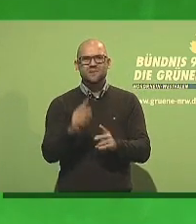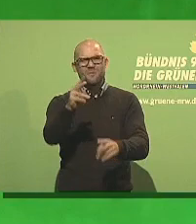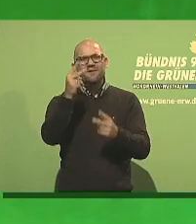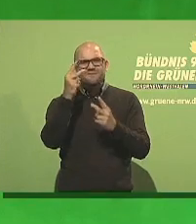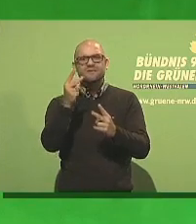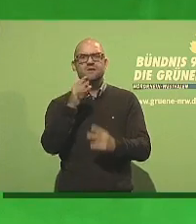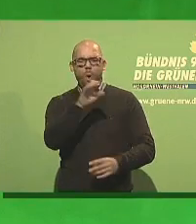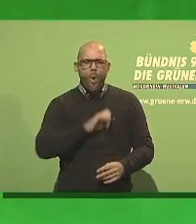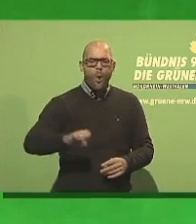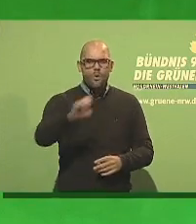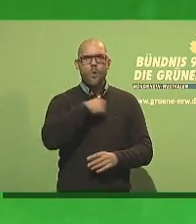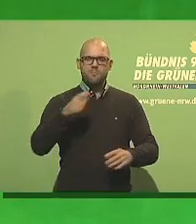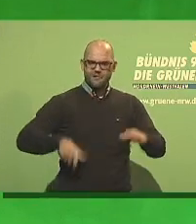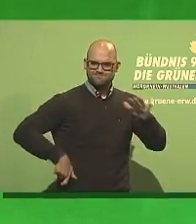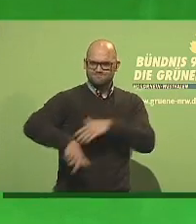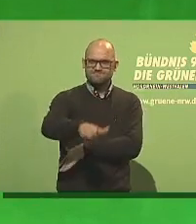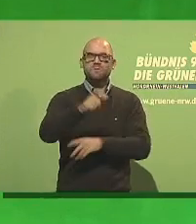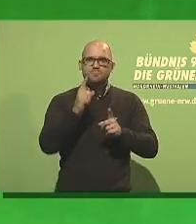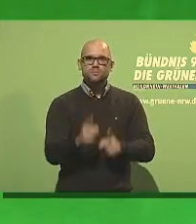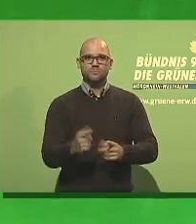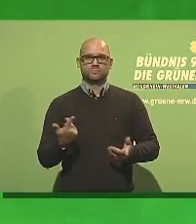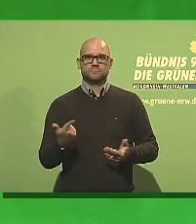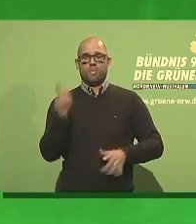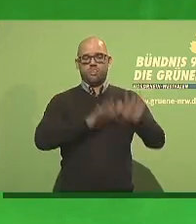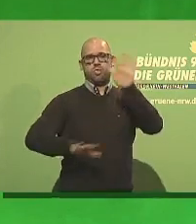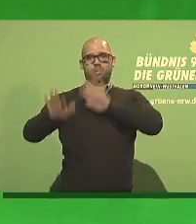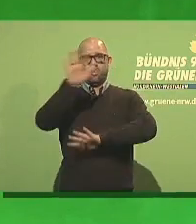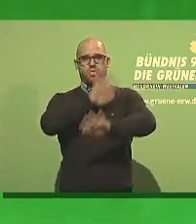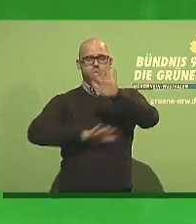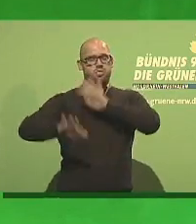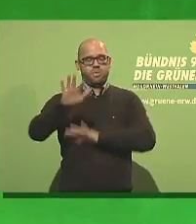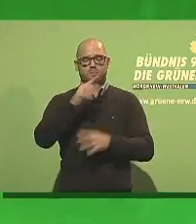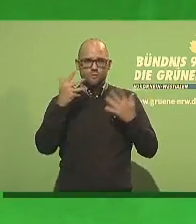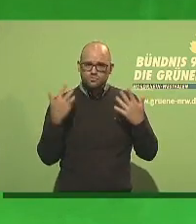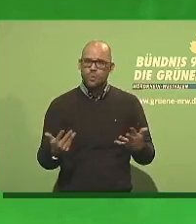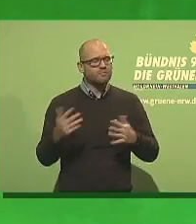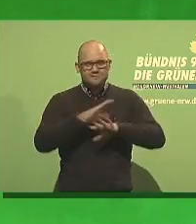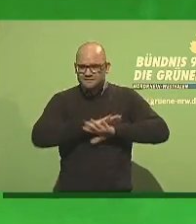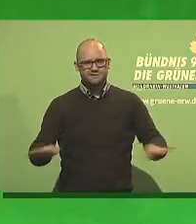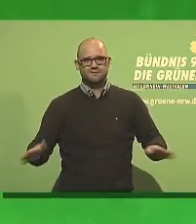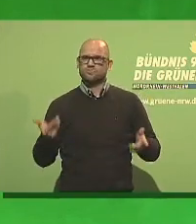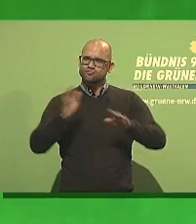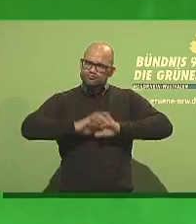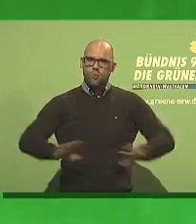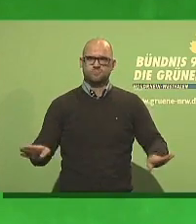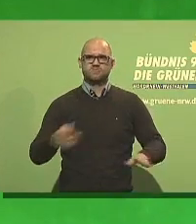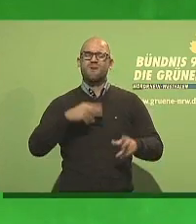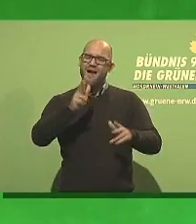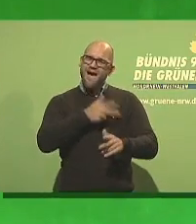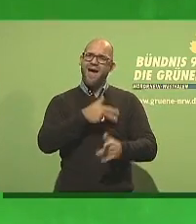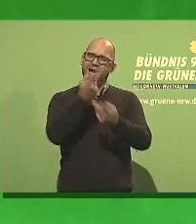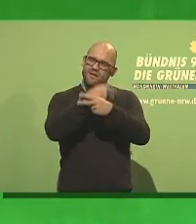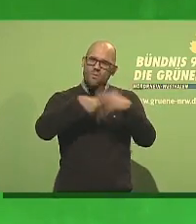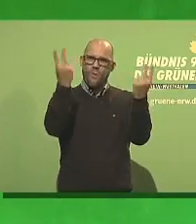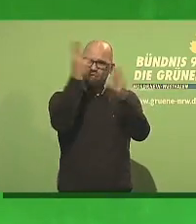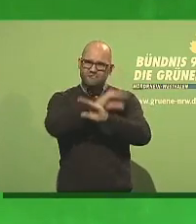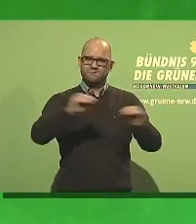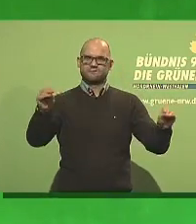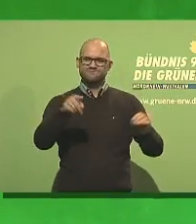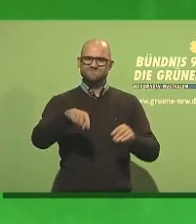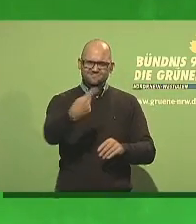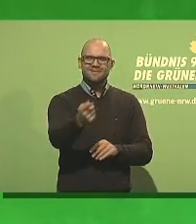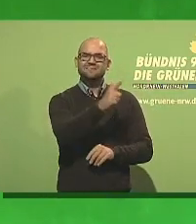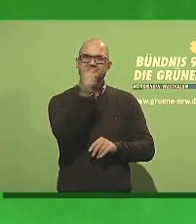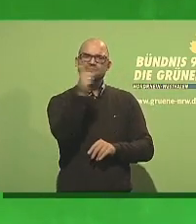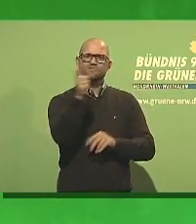etwas investieren. Mit der Heuchelei der Regierung in dieser Frage muss Schluss sein. Auch dafür können wir spätestens am